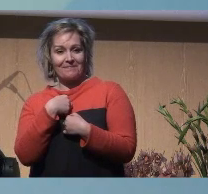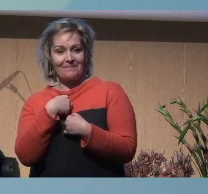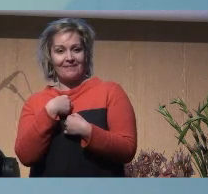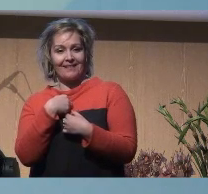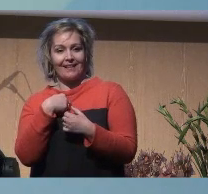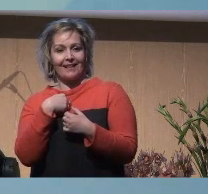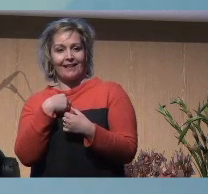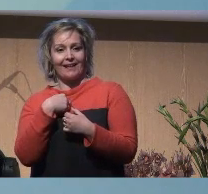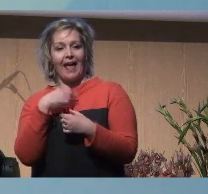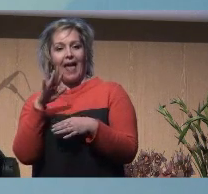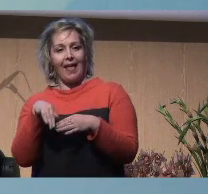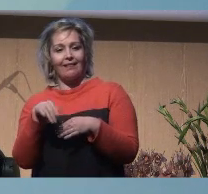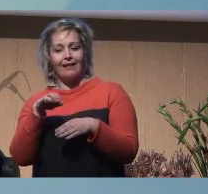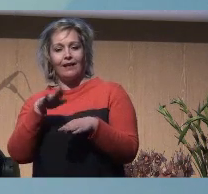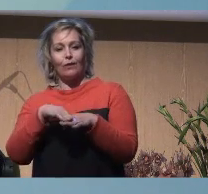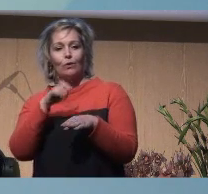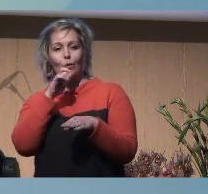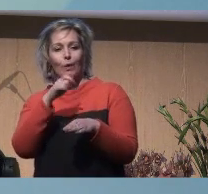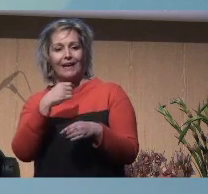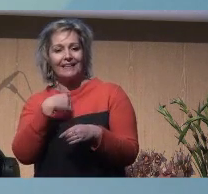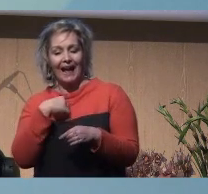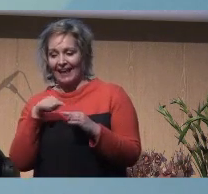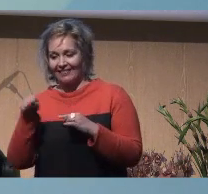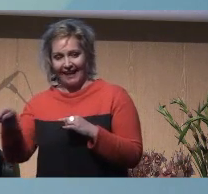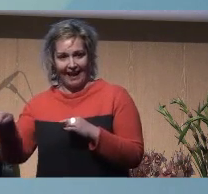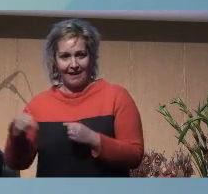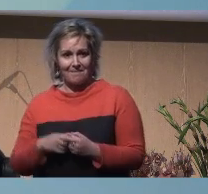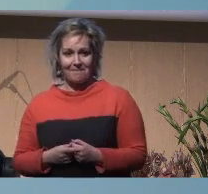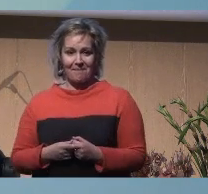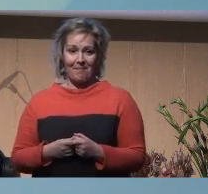enn i grunnordet jeg-det.